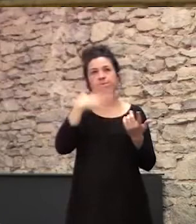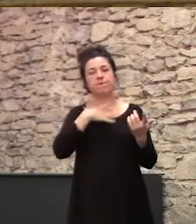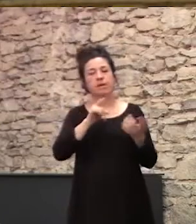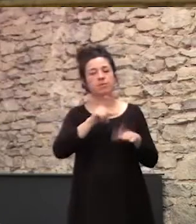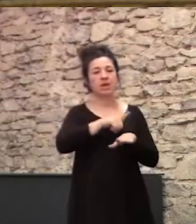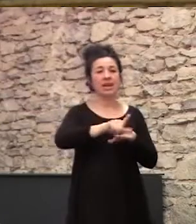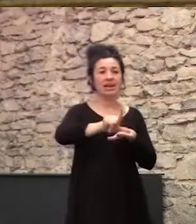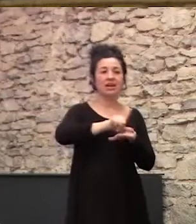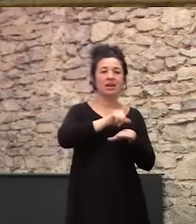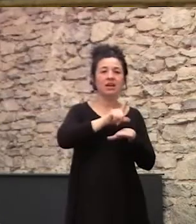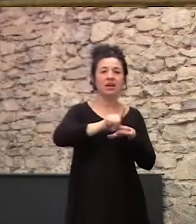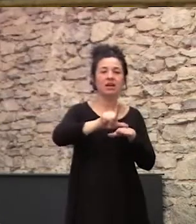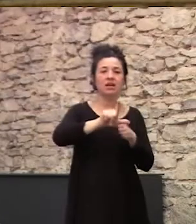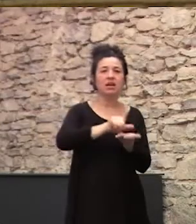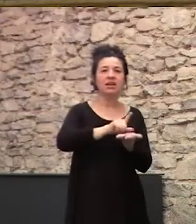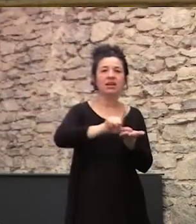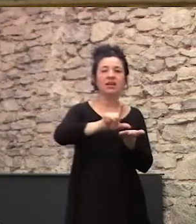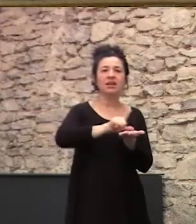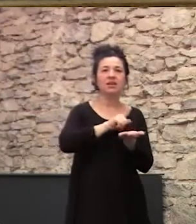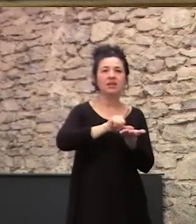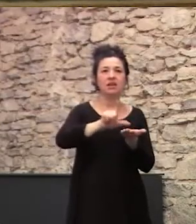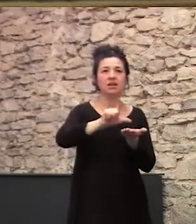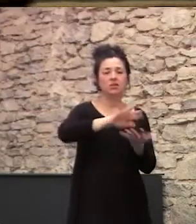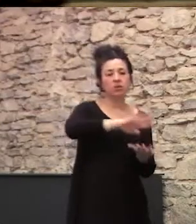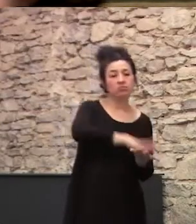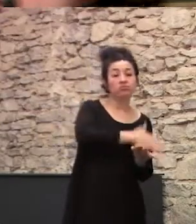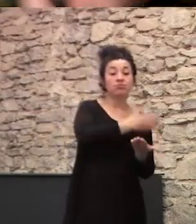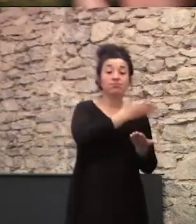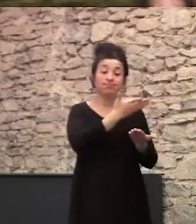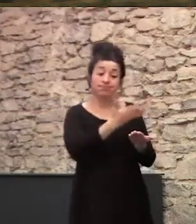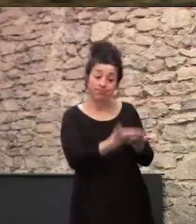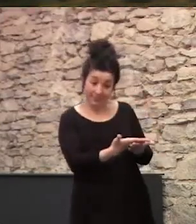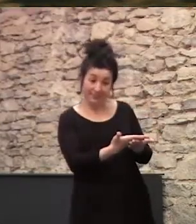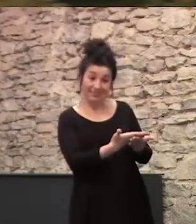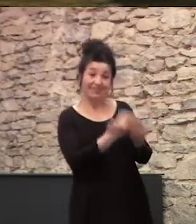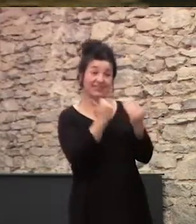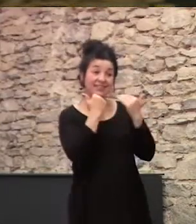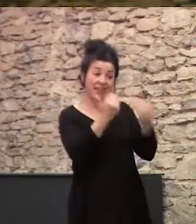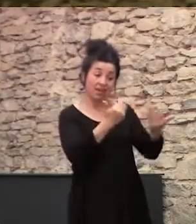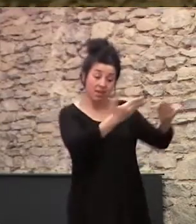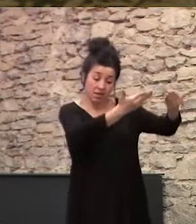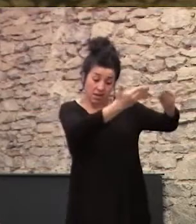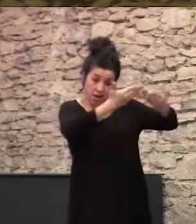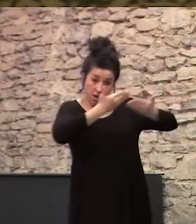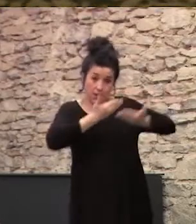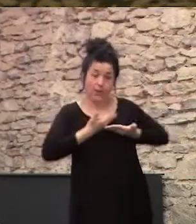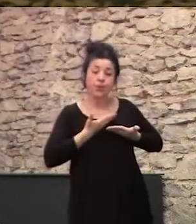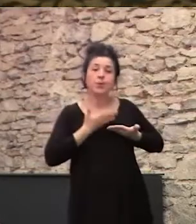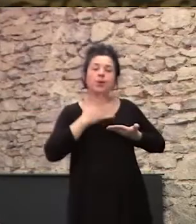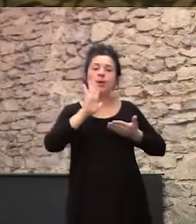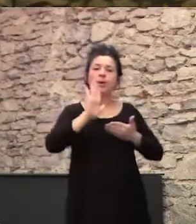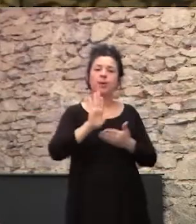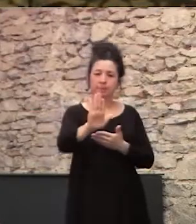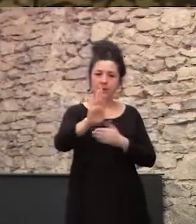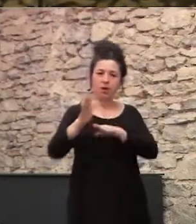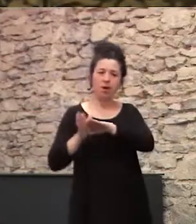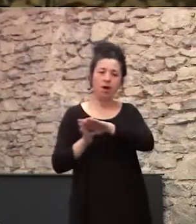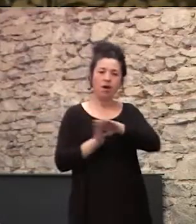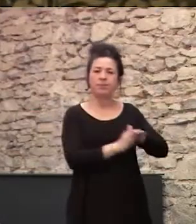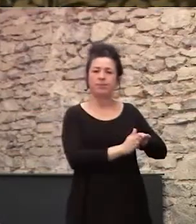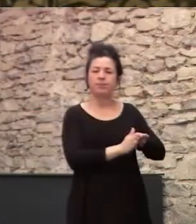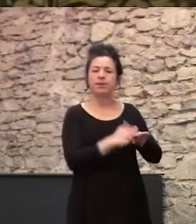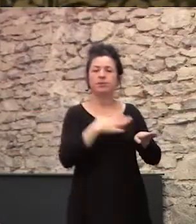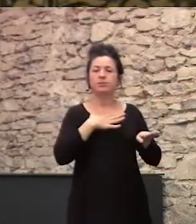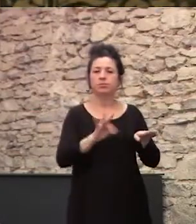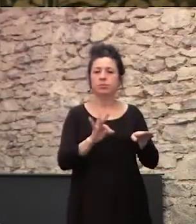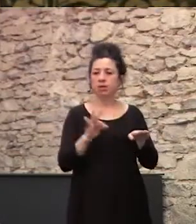literatura bera itzultzea eta batzuk itzultzeak bera bai. Lagun zaitzake horretan, baina seguraski hortaz aparte iturri gehiago,